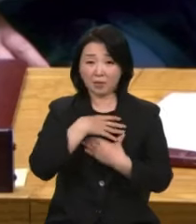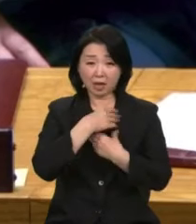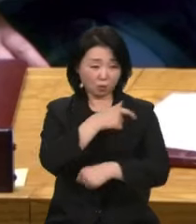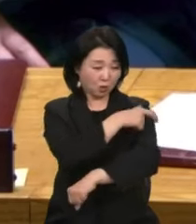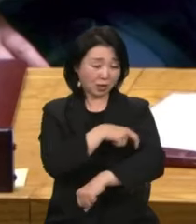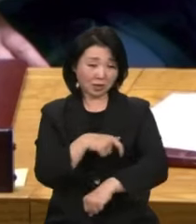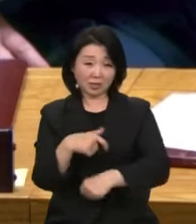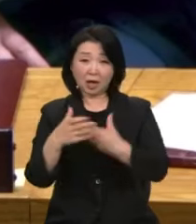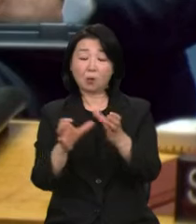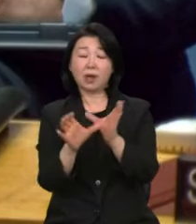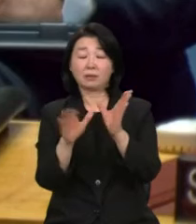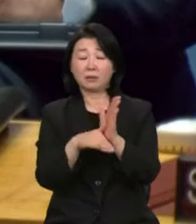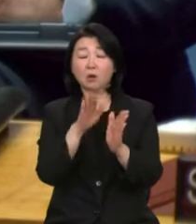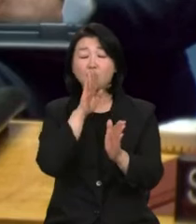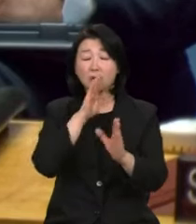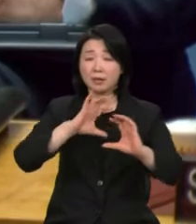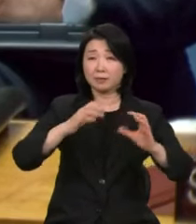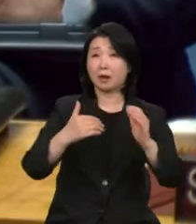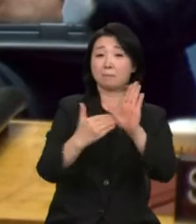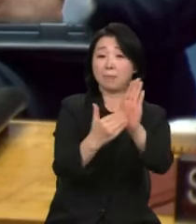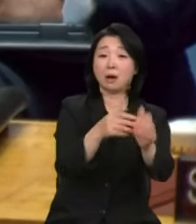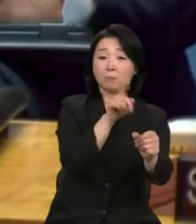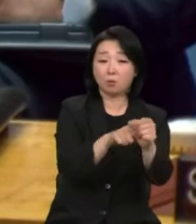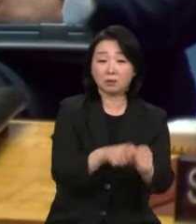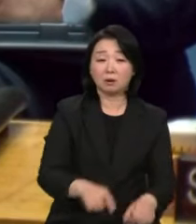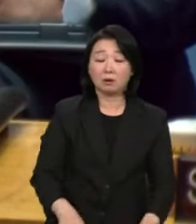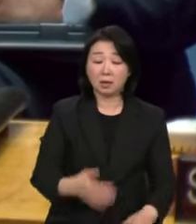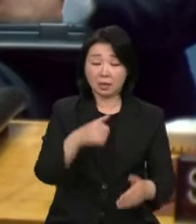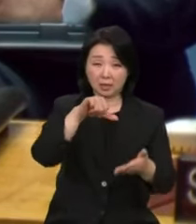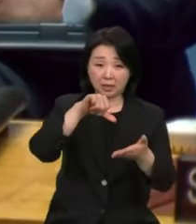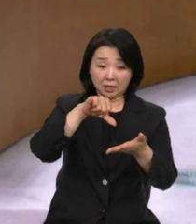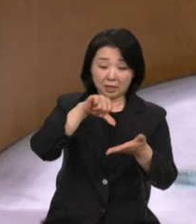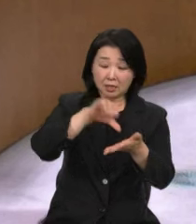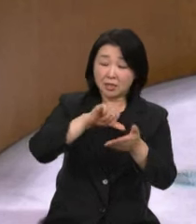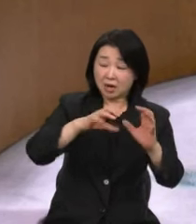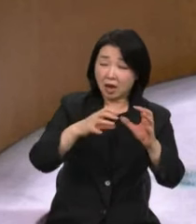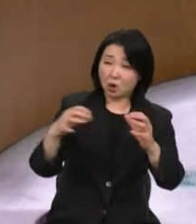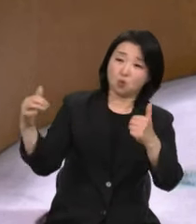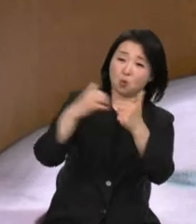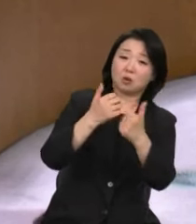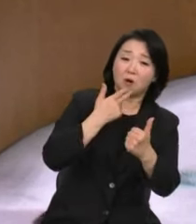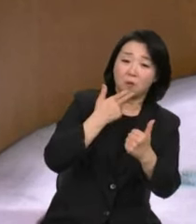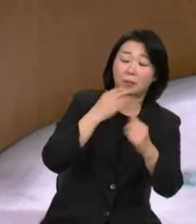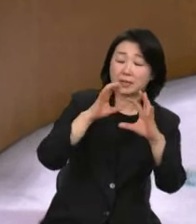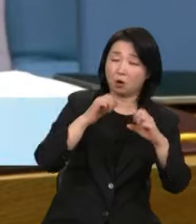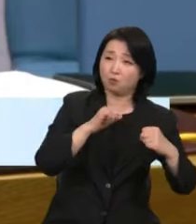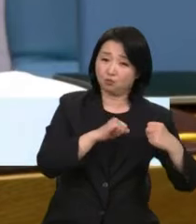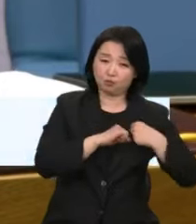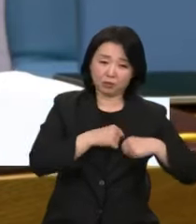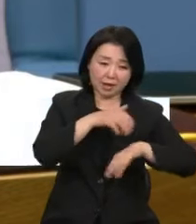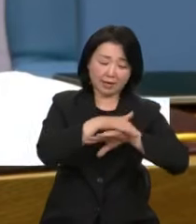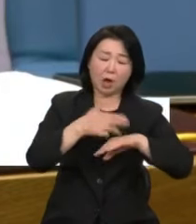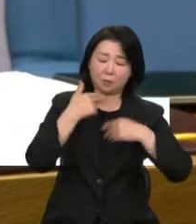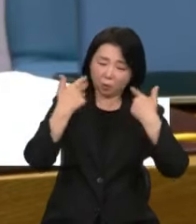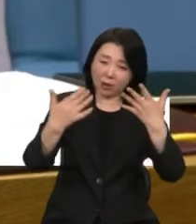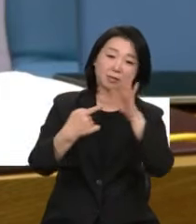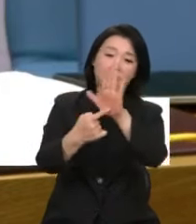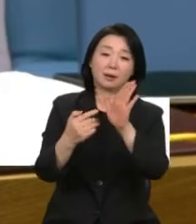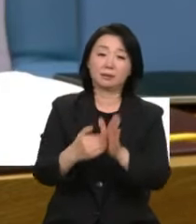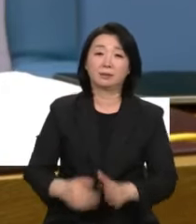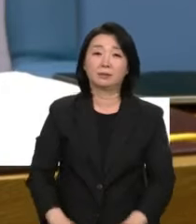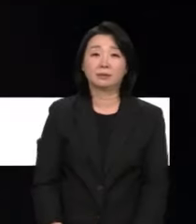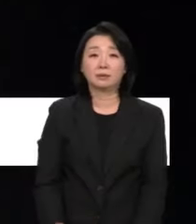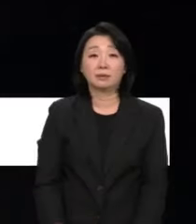정당한 자위권 행사라는 논리를 폈습니다. 이란이 공격받지 않는 한 새로운 군사작전은 없다고 선을 긋기도 했습니다.